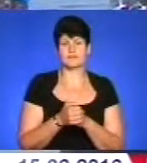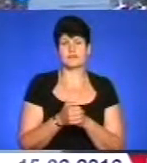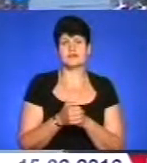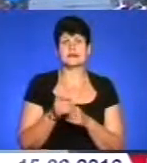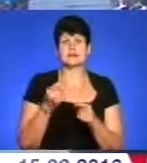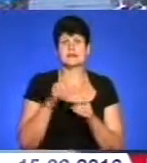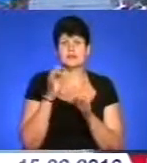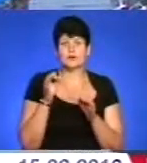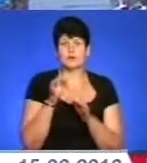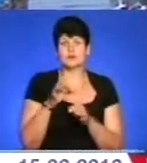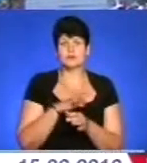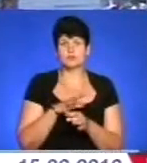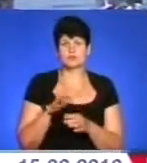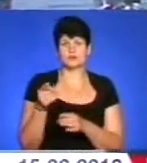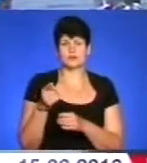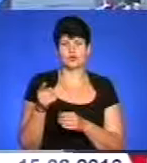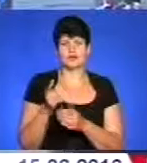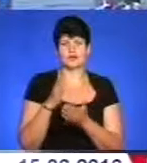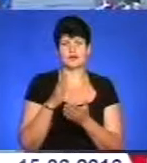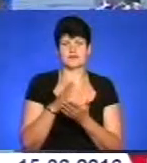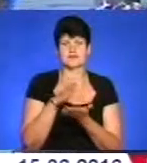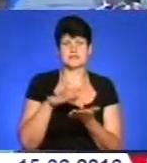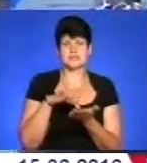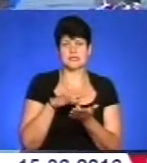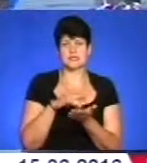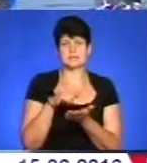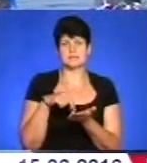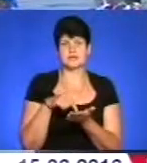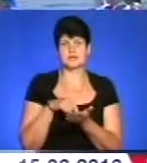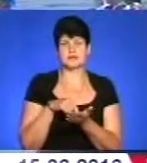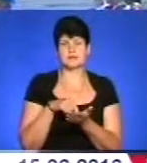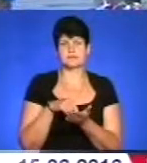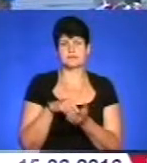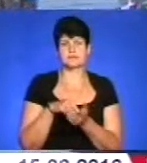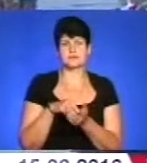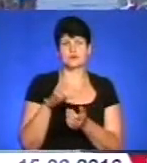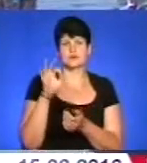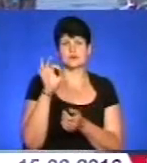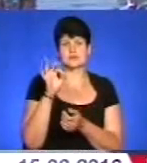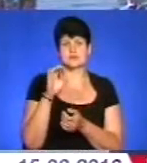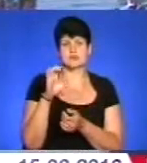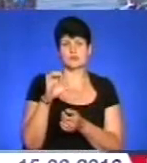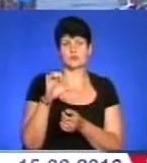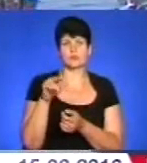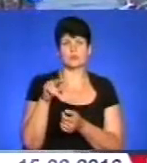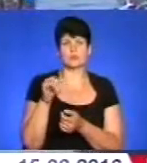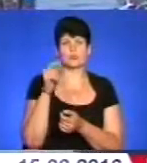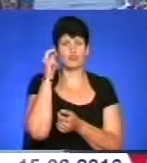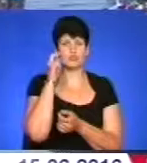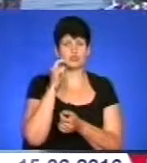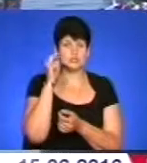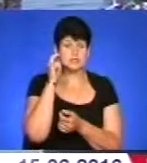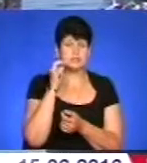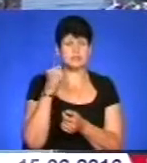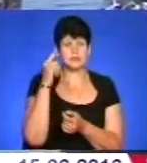Тернополь. Він ніколи не бував в Тернополі, а стоїть в центрі міста його пам'ятник. Це Олександр Сергійович Пушкін. І ми